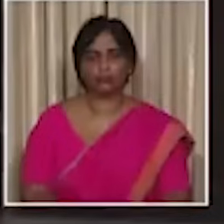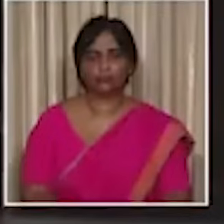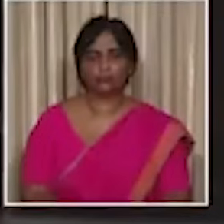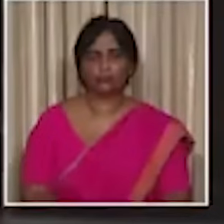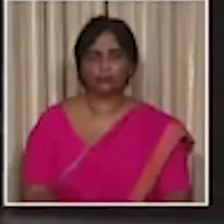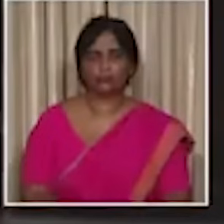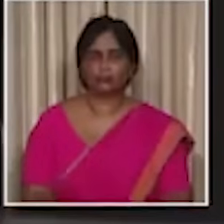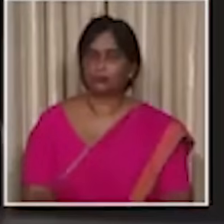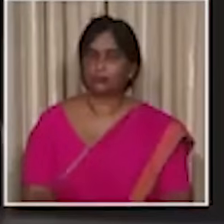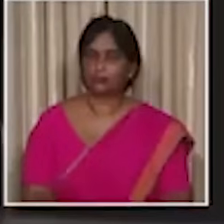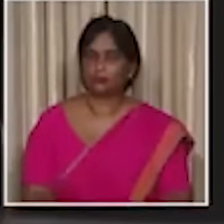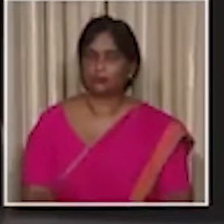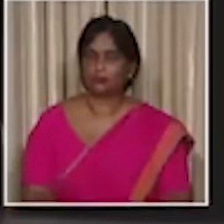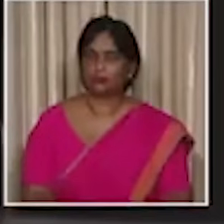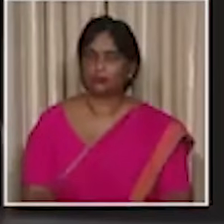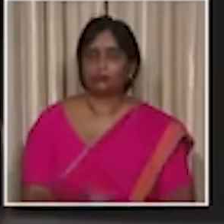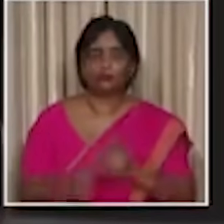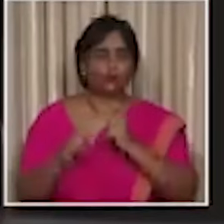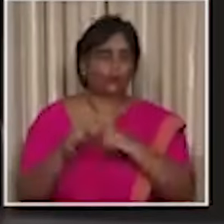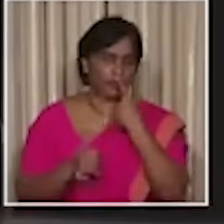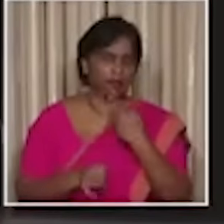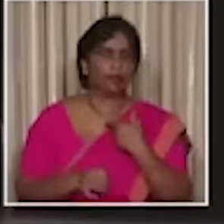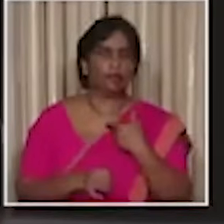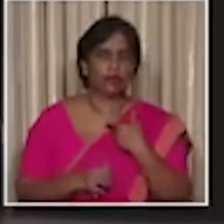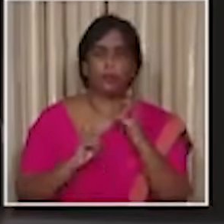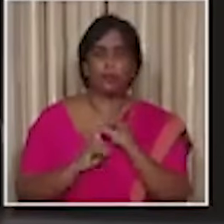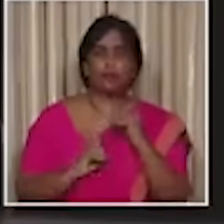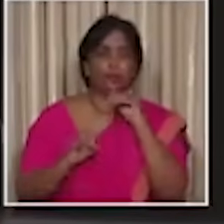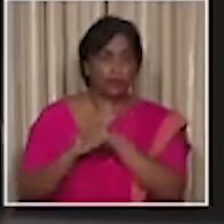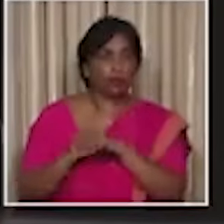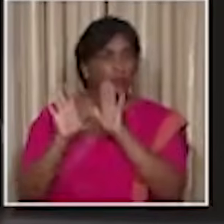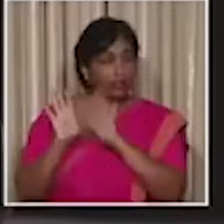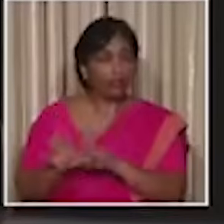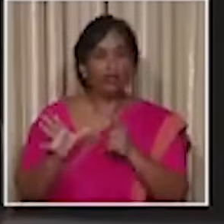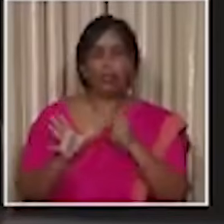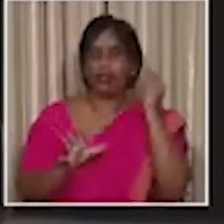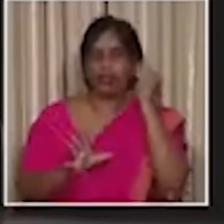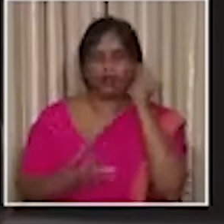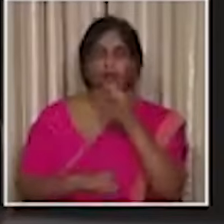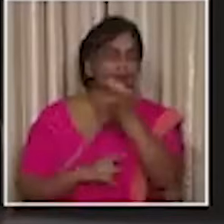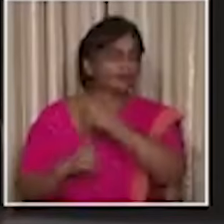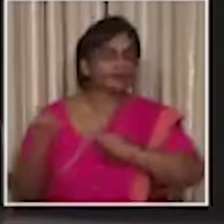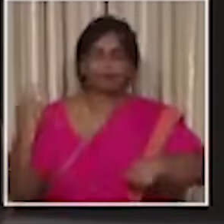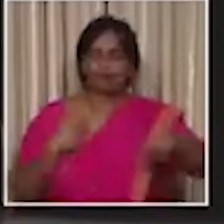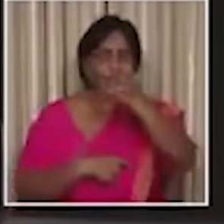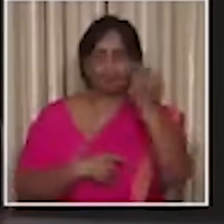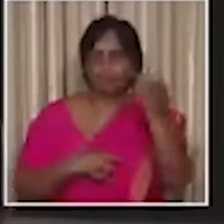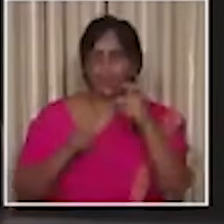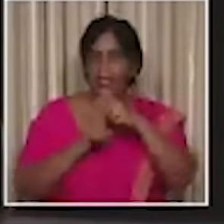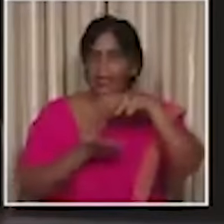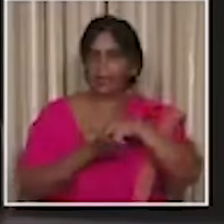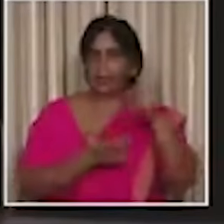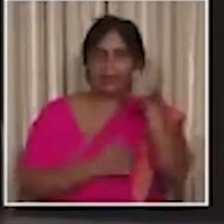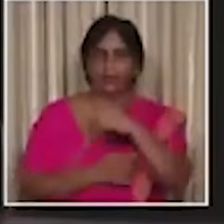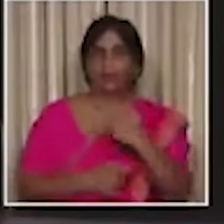Garu aja matuma. Matuma apa prasne honda? Macam agal lepas postpaid ke tiba dek lewa tanru kumara matuma lewa tu ya. Inna distrik ke kart wat